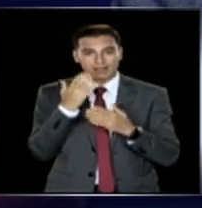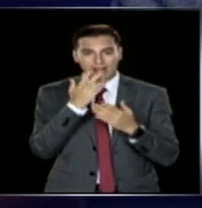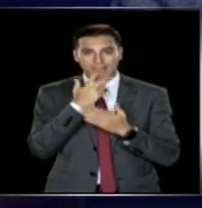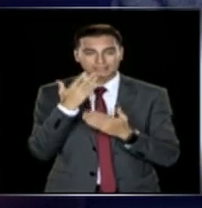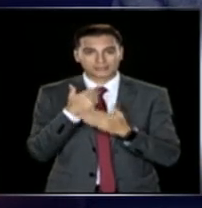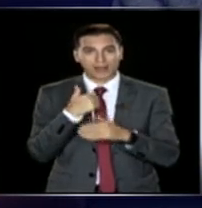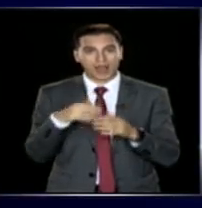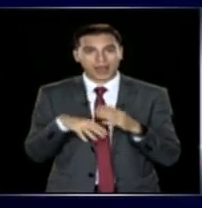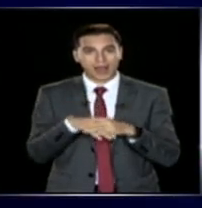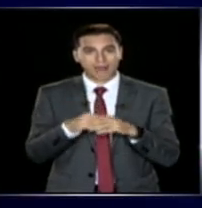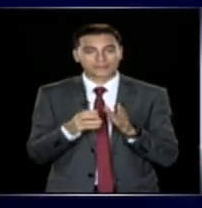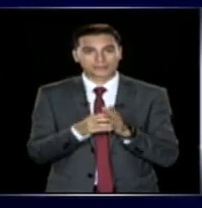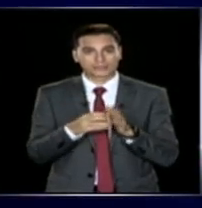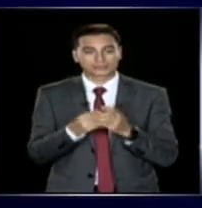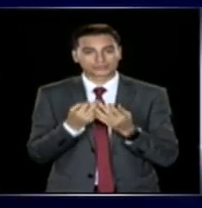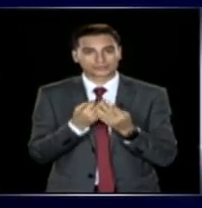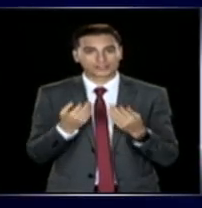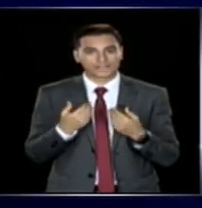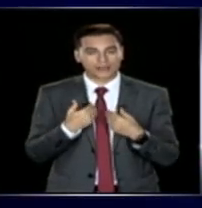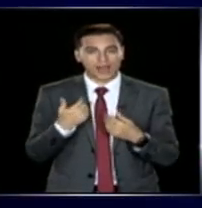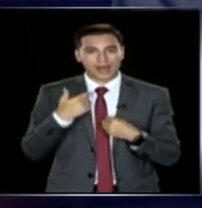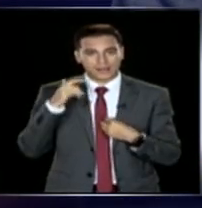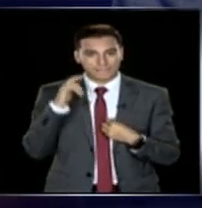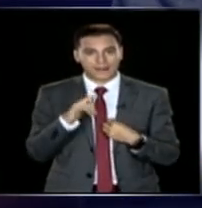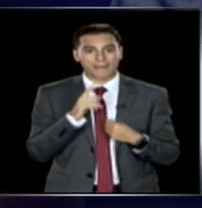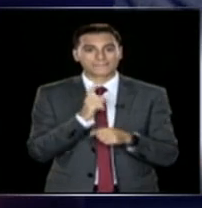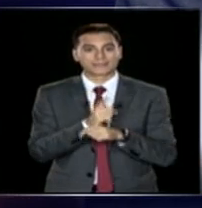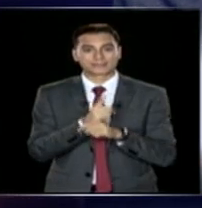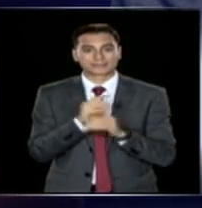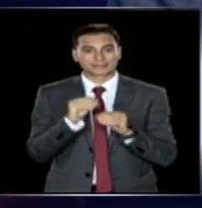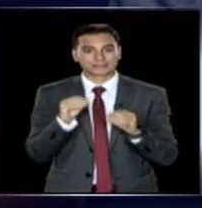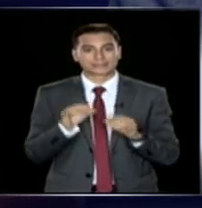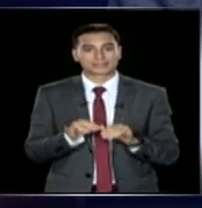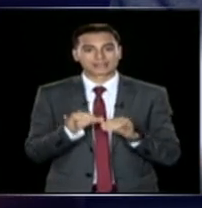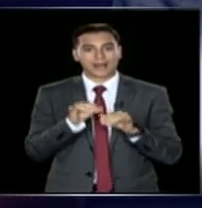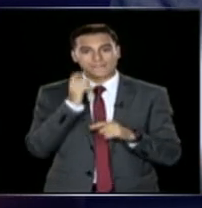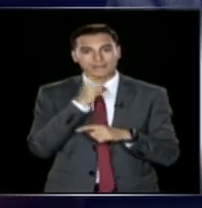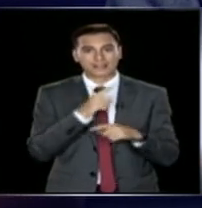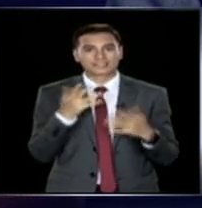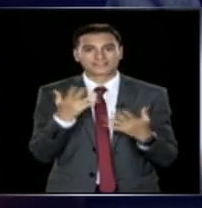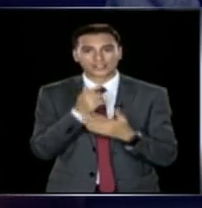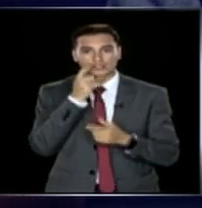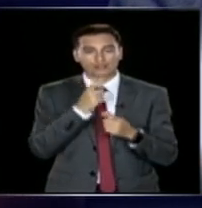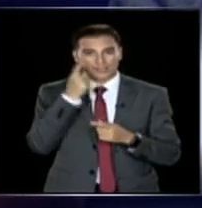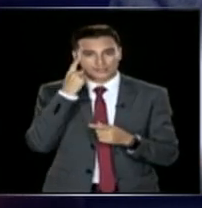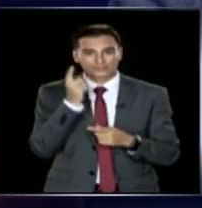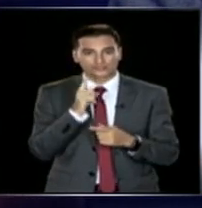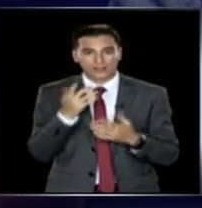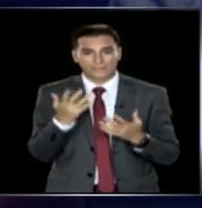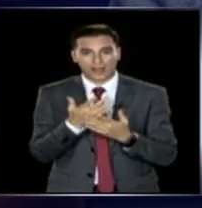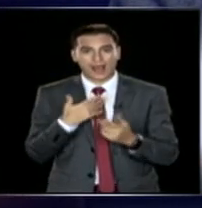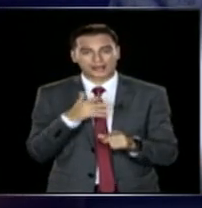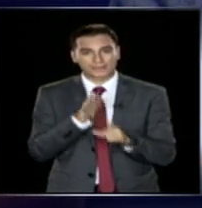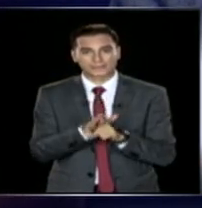التدريس نفسه. كويس. فبالنسبه لي انا بحب التدريس، فبحب اي حد محتاج معلومه او محتاج حاجه مش فاهمها بذاكرها